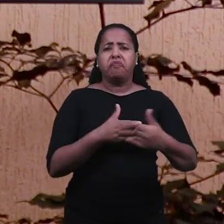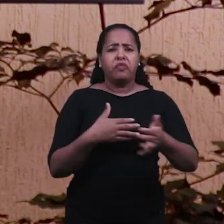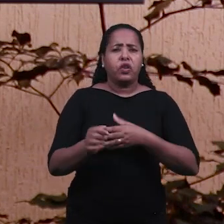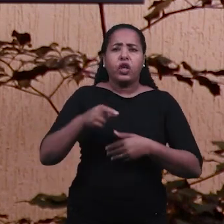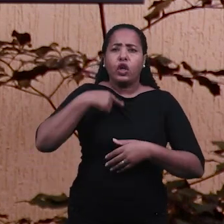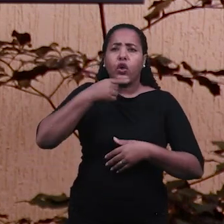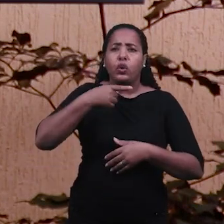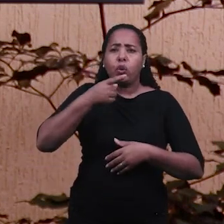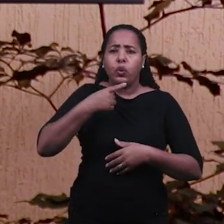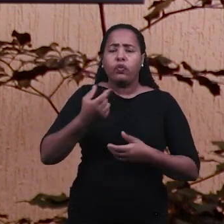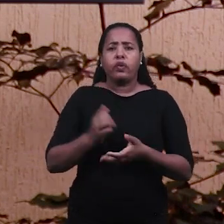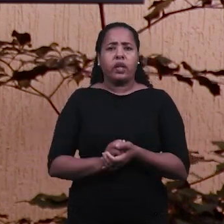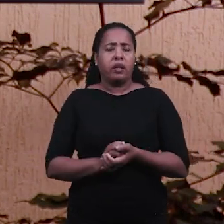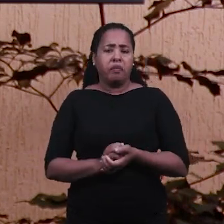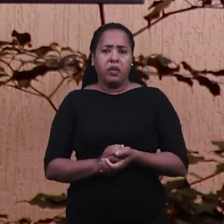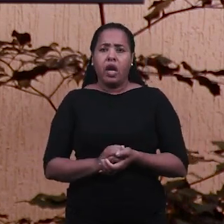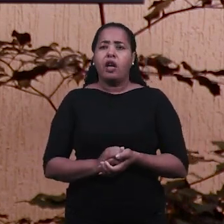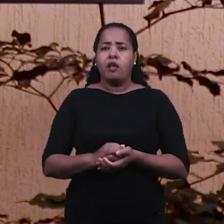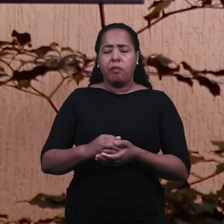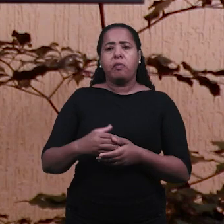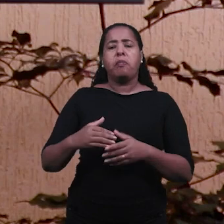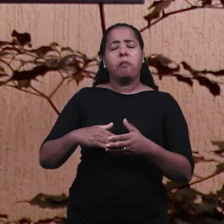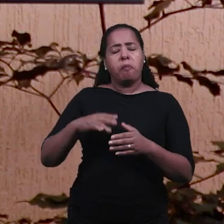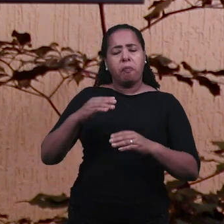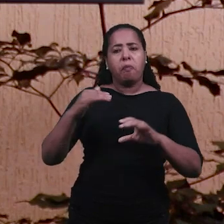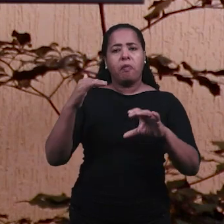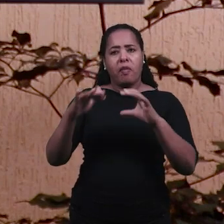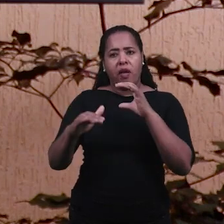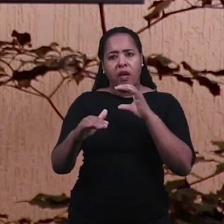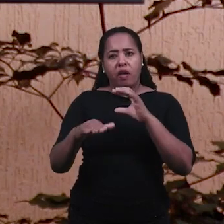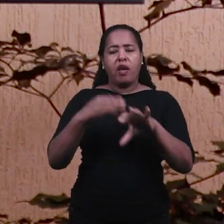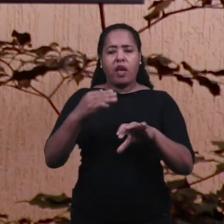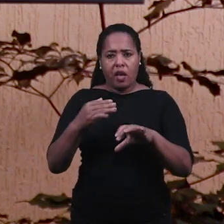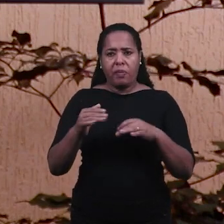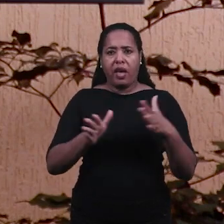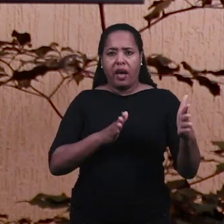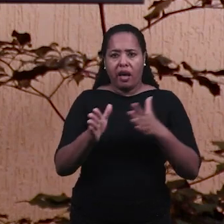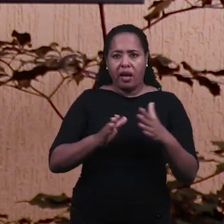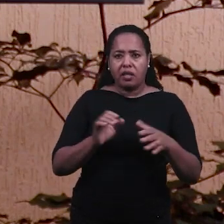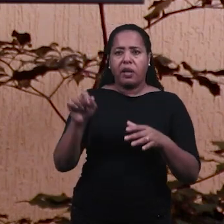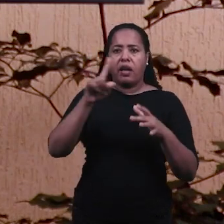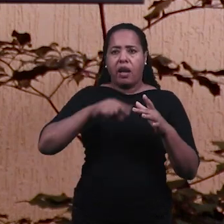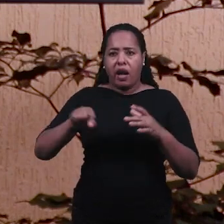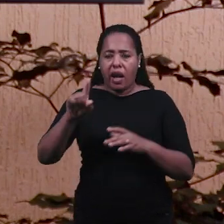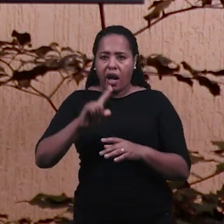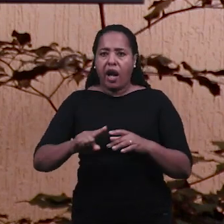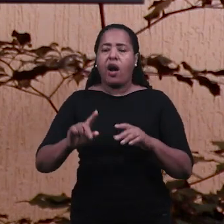a des besoins, prenez contact avec nous à travers l'email